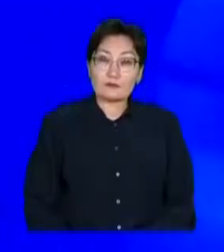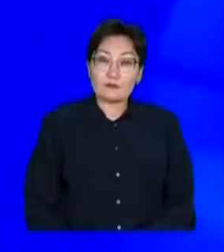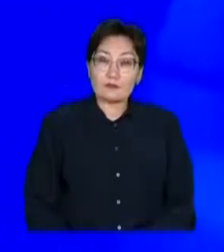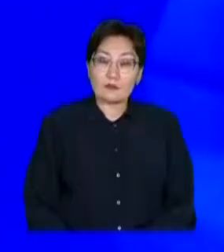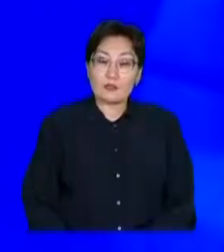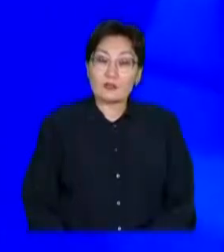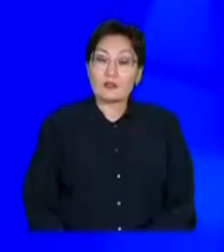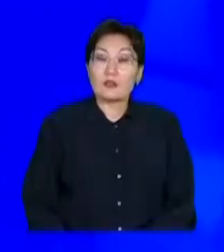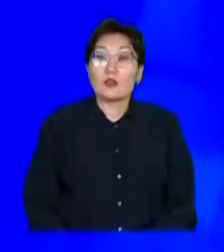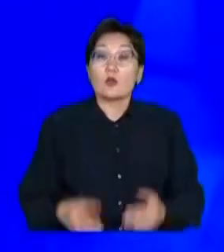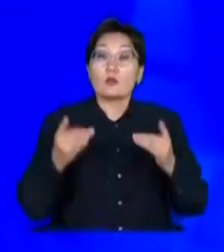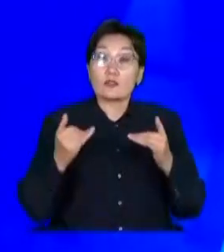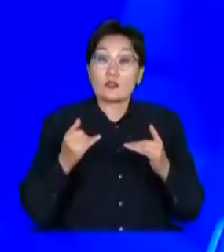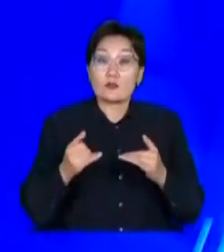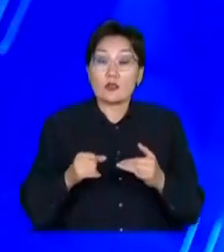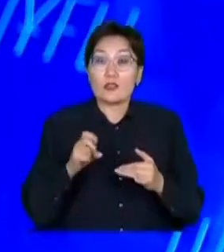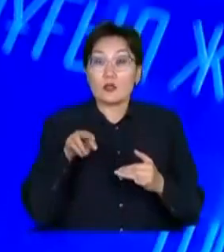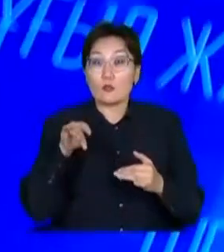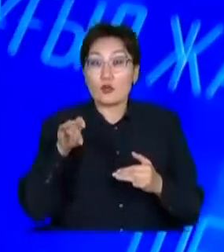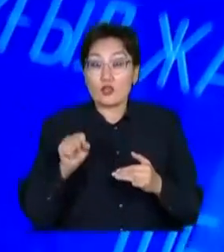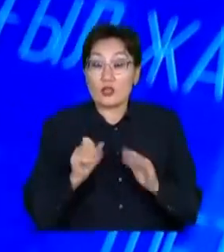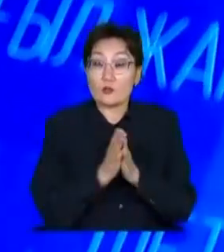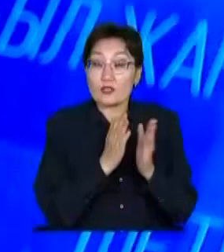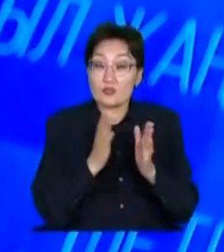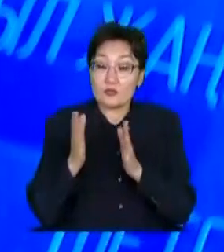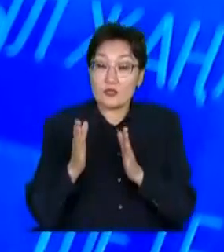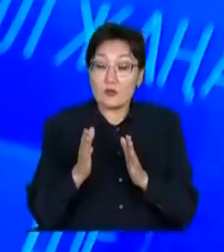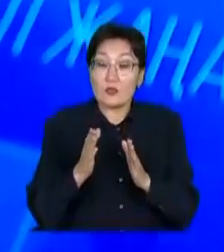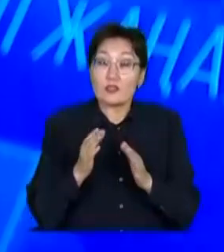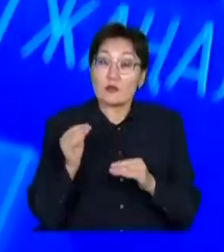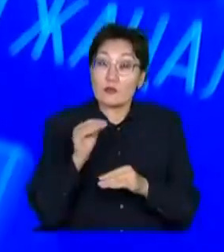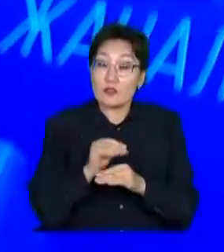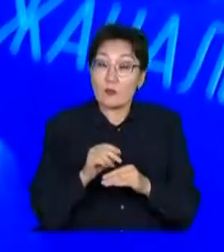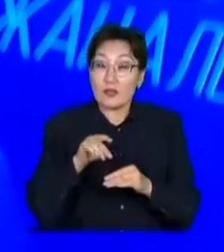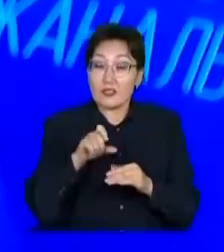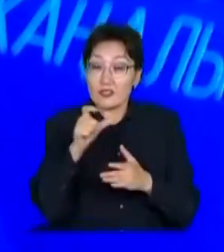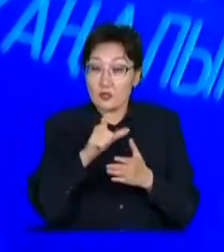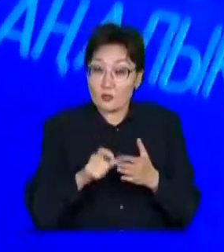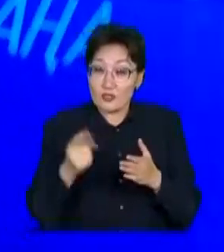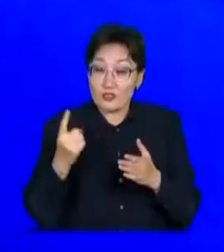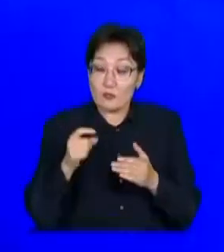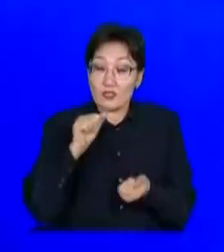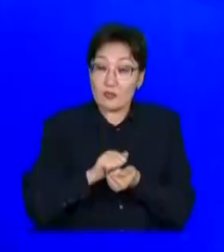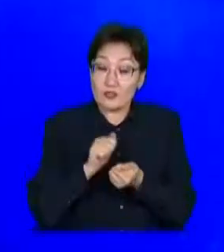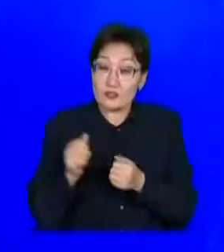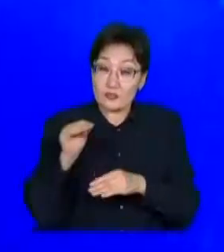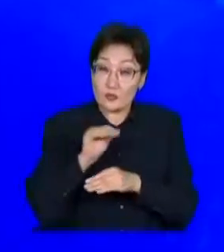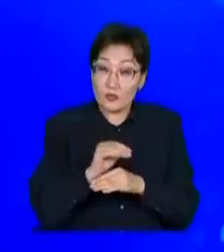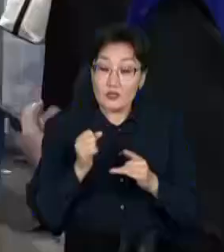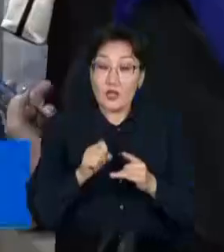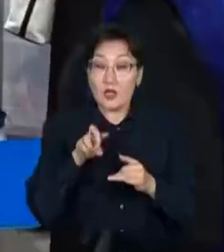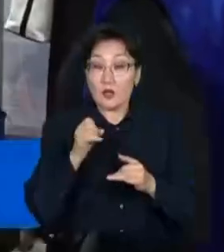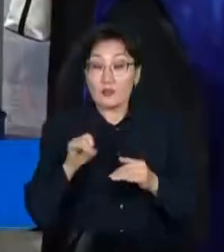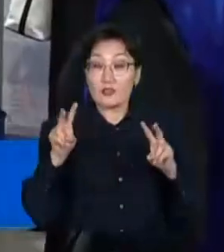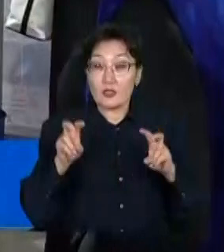Өзге ақпар. Бүгін Атамұра кітапханасы сериясының қатары поэзия жанрының тағы бір басылымымен толықты. Ол Абай